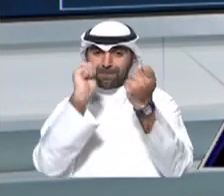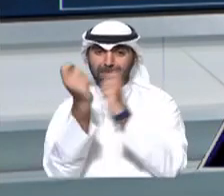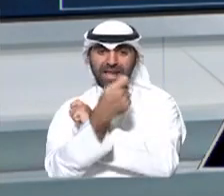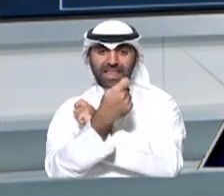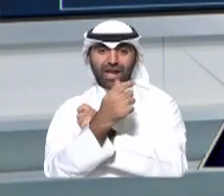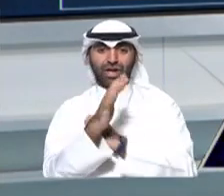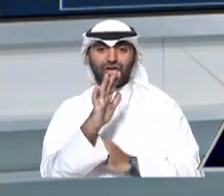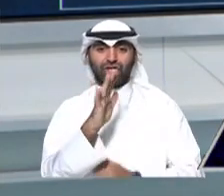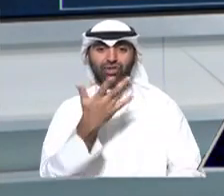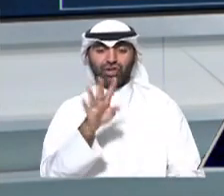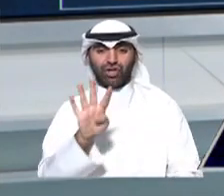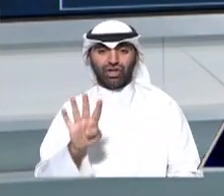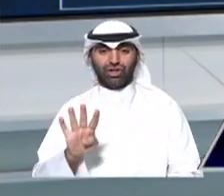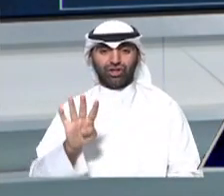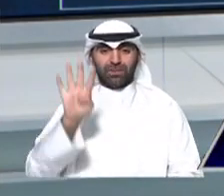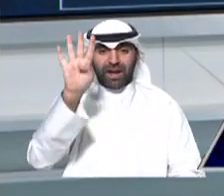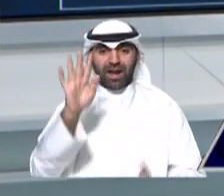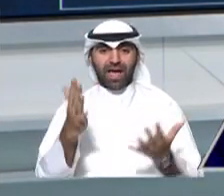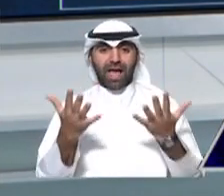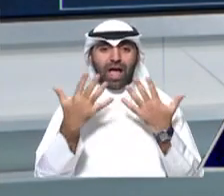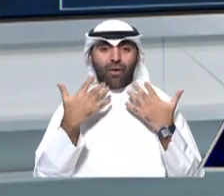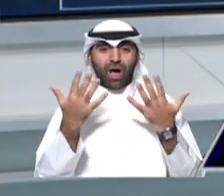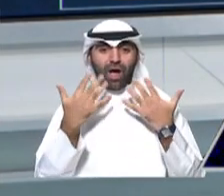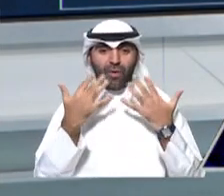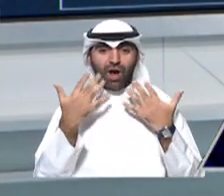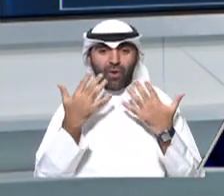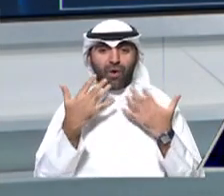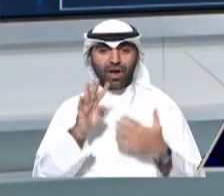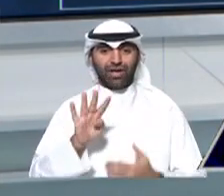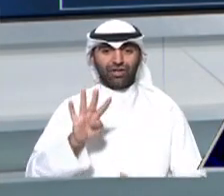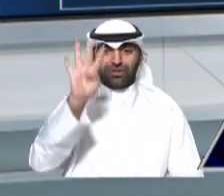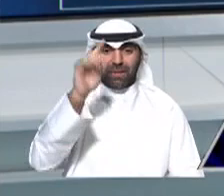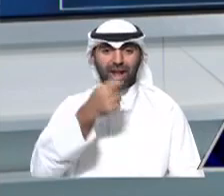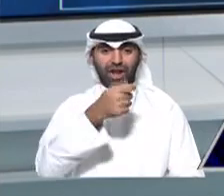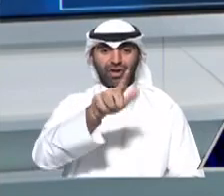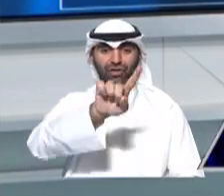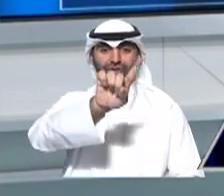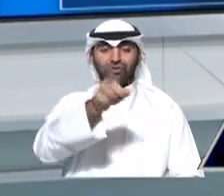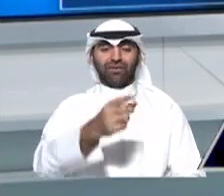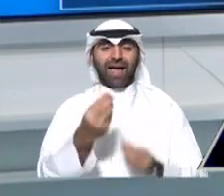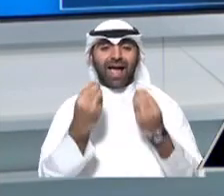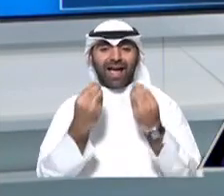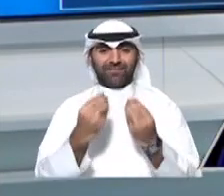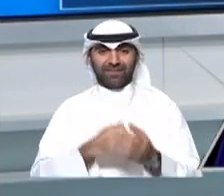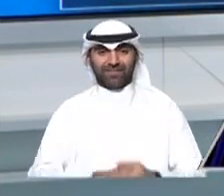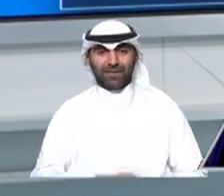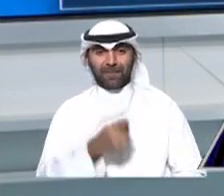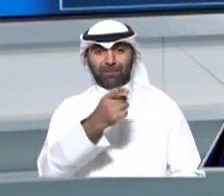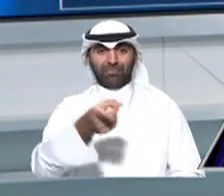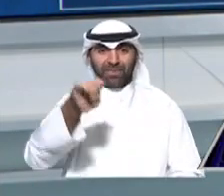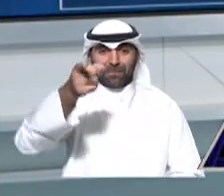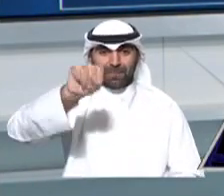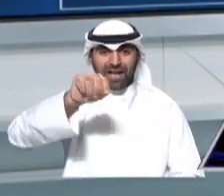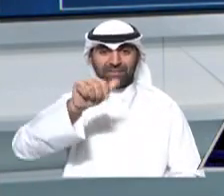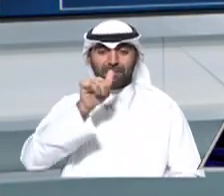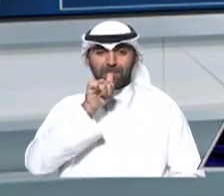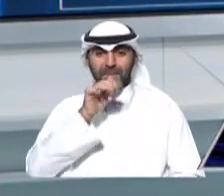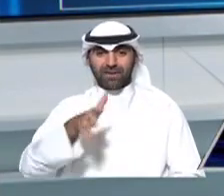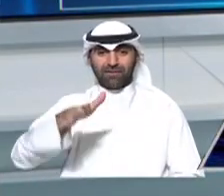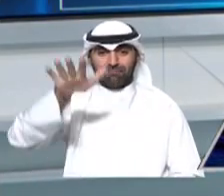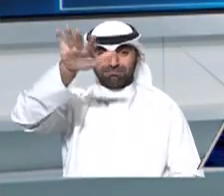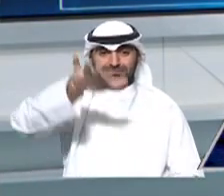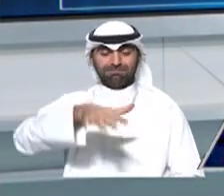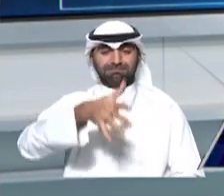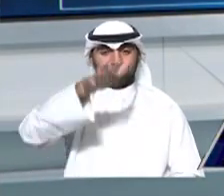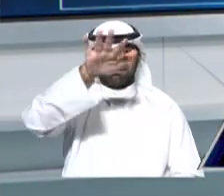راح تستمر معنا خفيفة إلى معتدلة السرعة خلال يوم الغد. أما بالنسبة لأجواءنا البحرية، البحر راح يكون خفيف